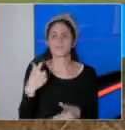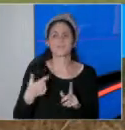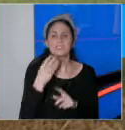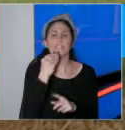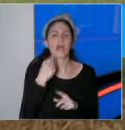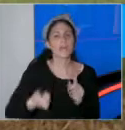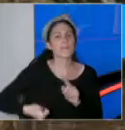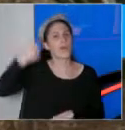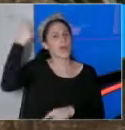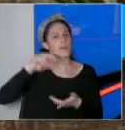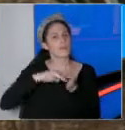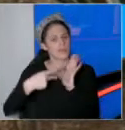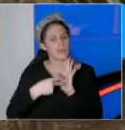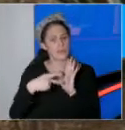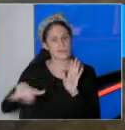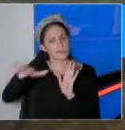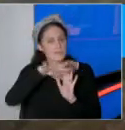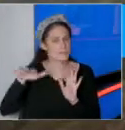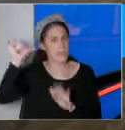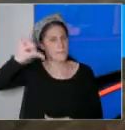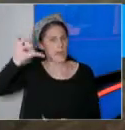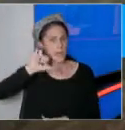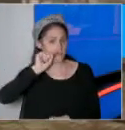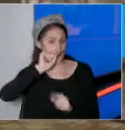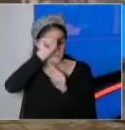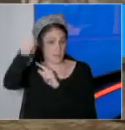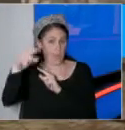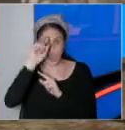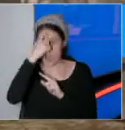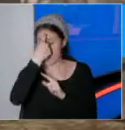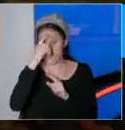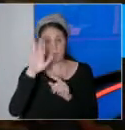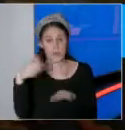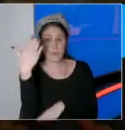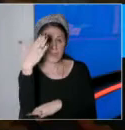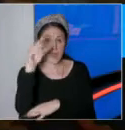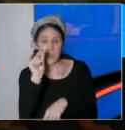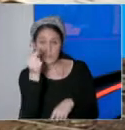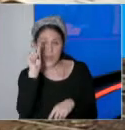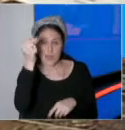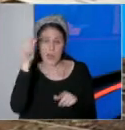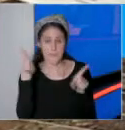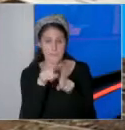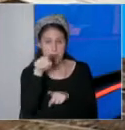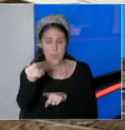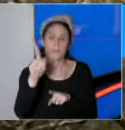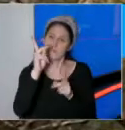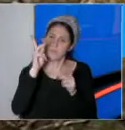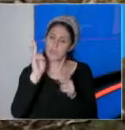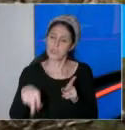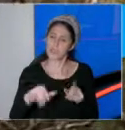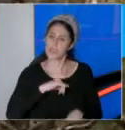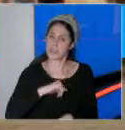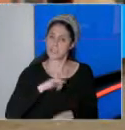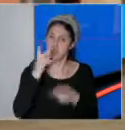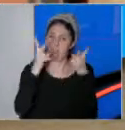של תחום המים בהודו, וחשבו לעצמם שגם למדינה קטנה כמוהם יכול להיות אינטרס ביכולות הישראליות. כן. כך